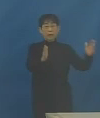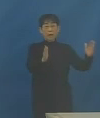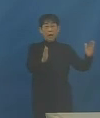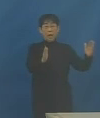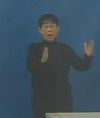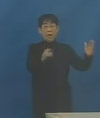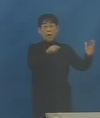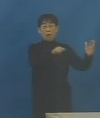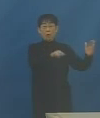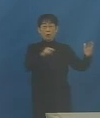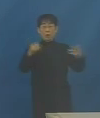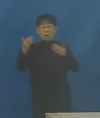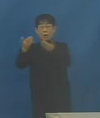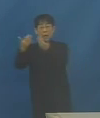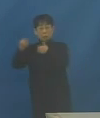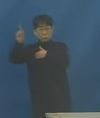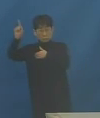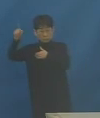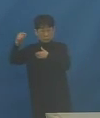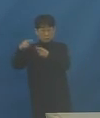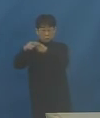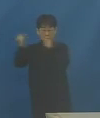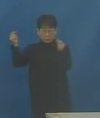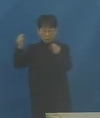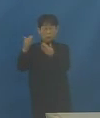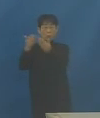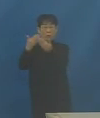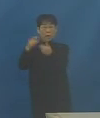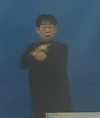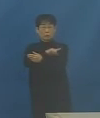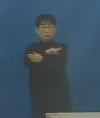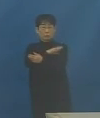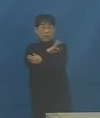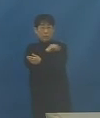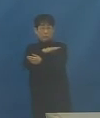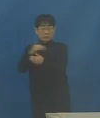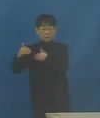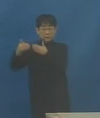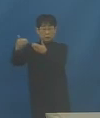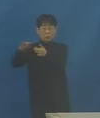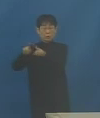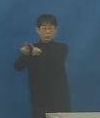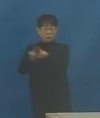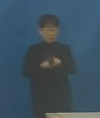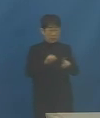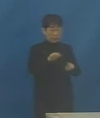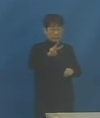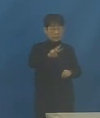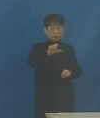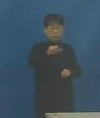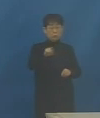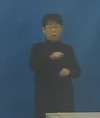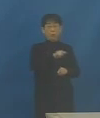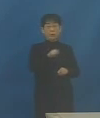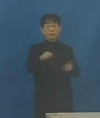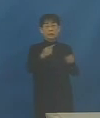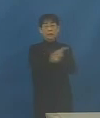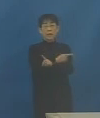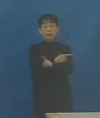国の方の学年進行によるこの a まああの3035に楽曲八寸でくるんです